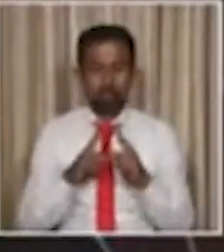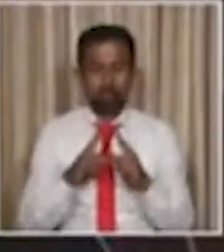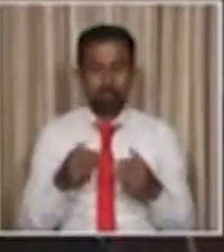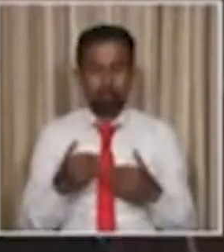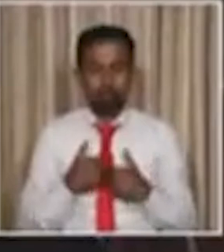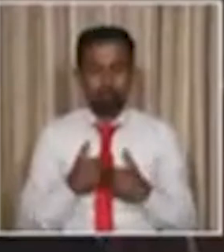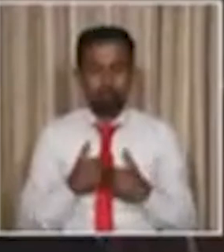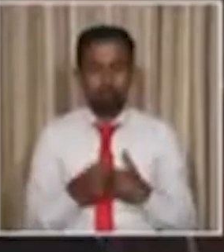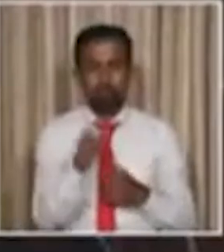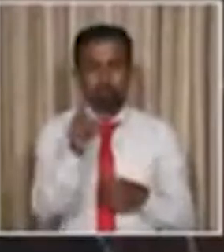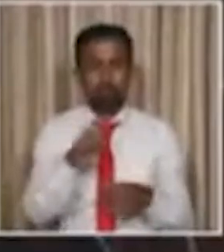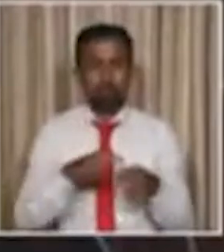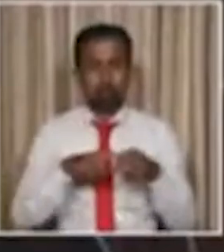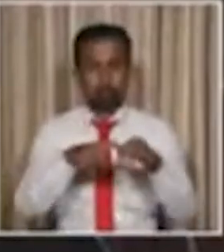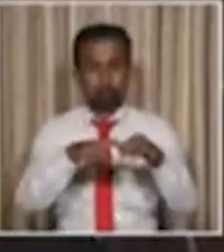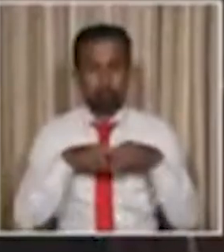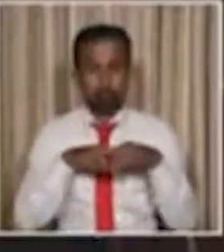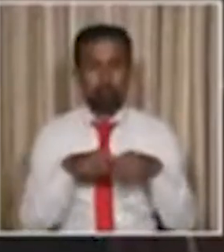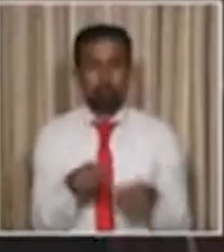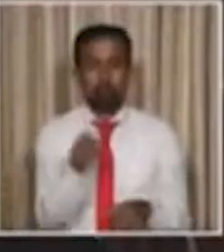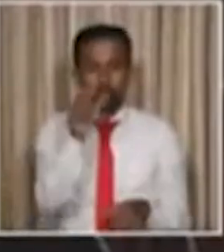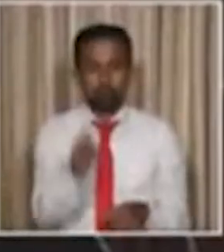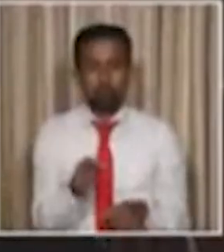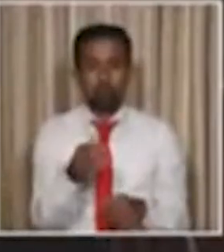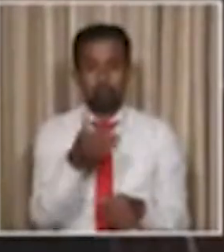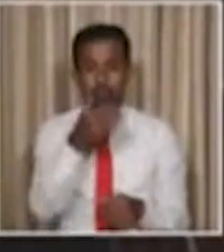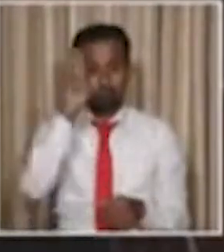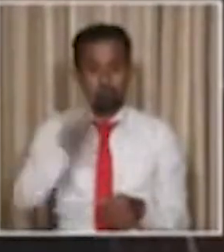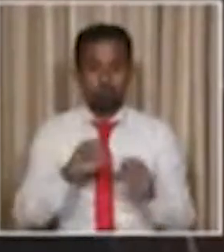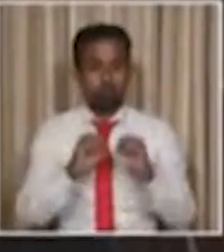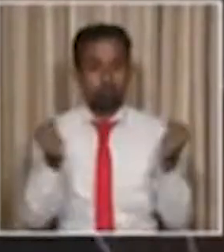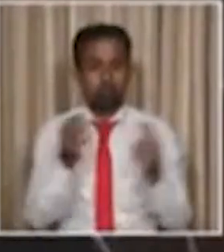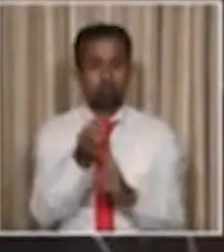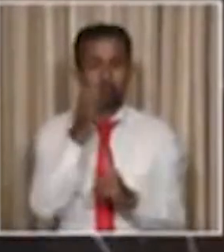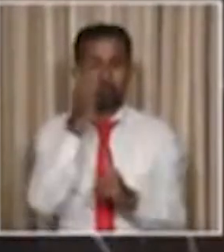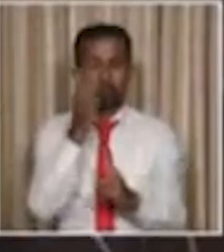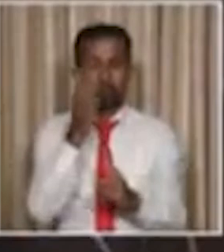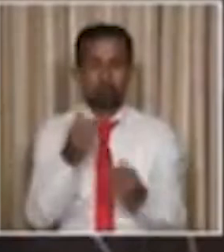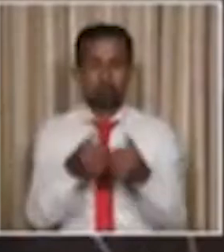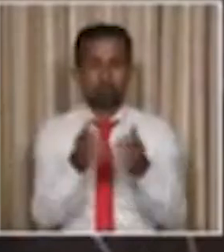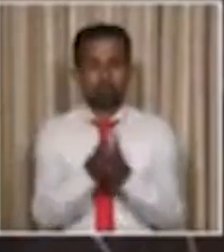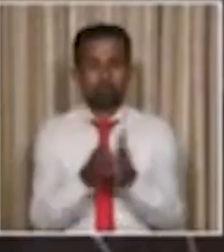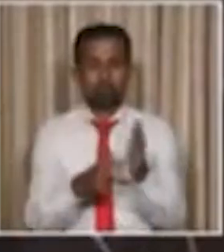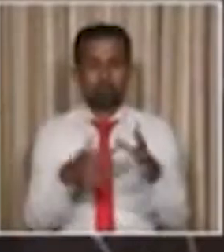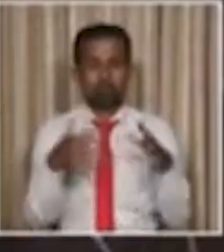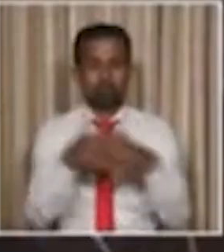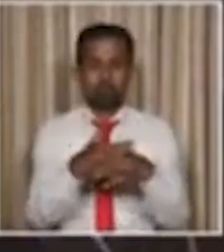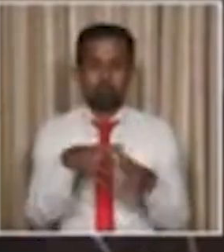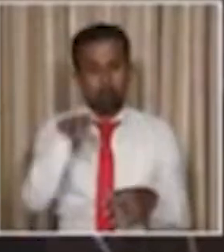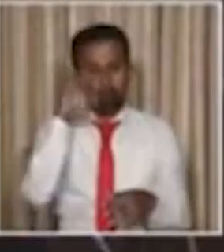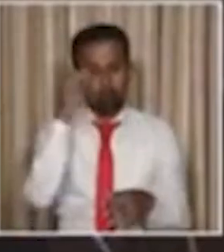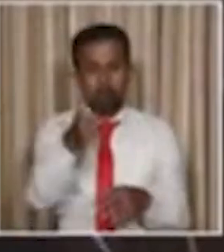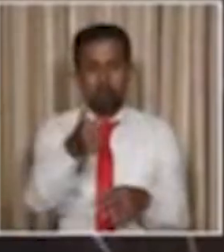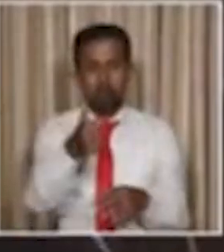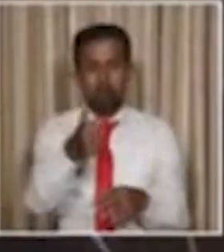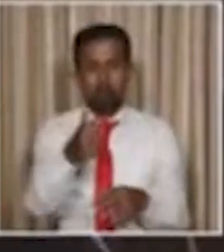මම එතුමාව ප්‍රශ්න කරේ එතුමා ජනවරමක් ලබා නොගත්තු ජනාධිපතිවරේ. එතුමාගේ ඒකේ නීත්‍යානුකූලභාවය අපි පිළිගන්නවා.